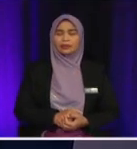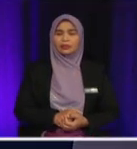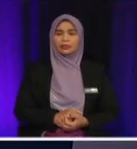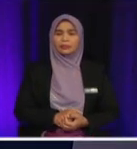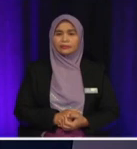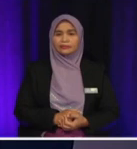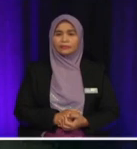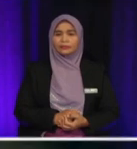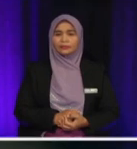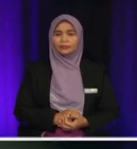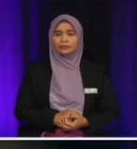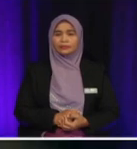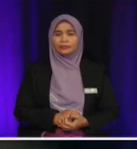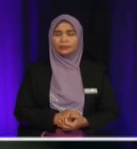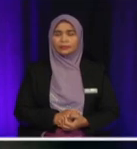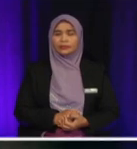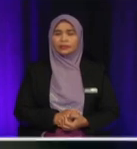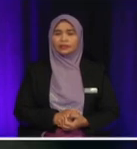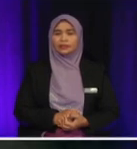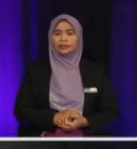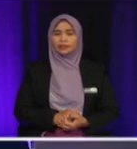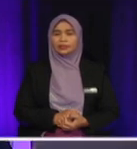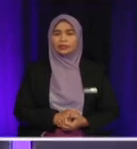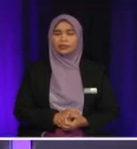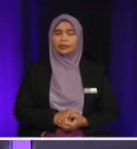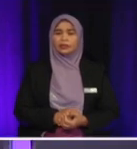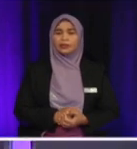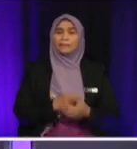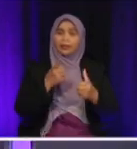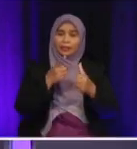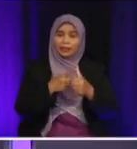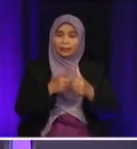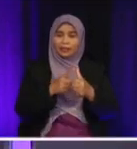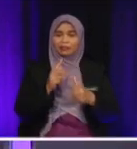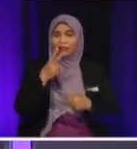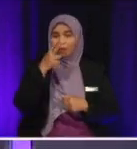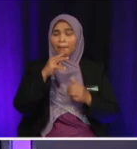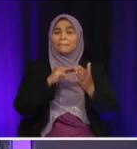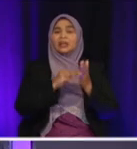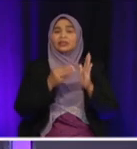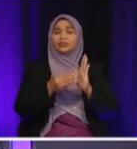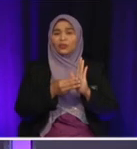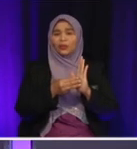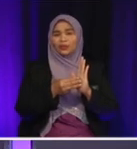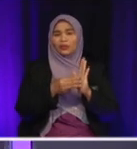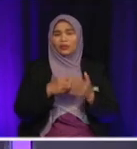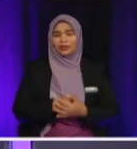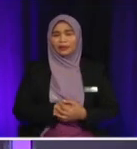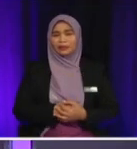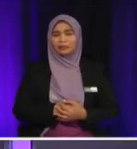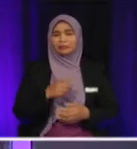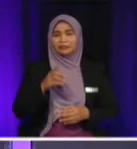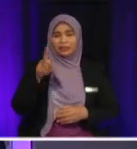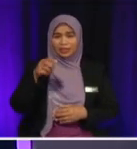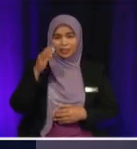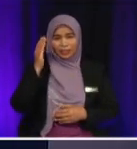teruskan? Boleh, silakan Ustaz. Okey, kita teruskan. Okey. Jadi pertama sekali kita tengok dulu maksud. Tak kenal maka tak cinta. Mestilah kenal dulu